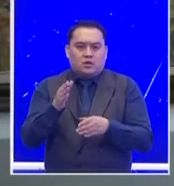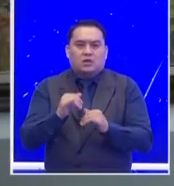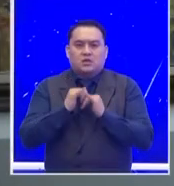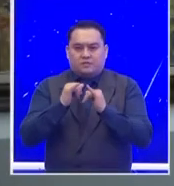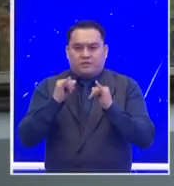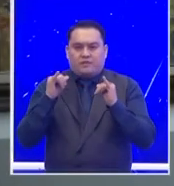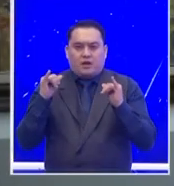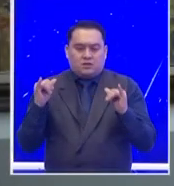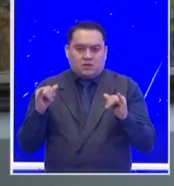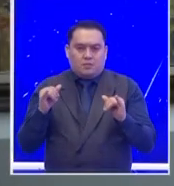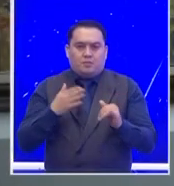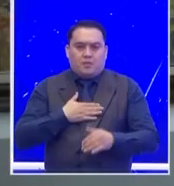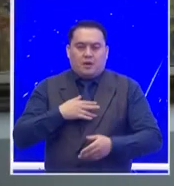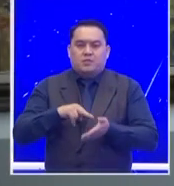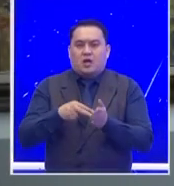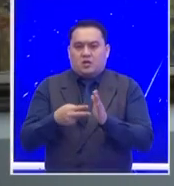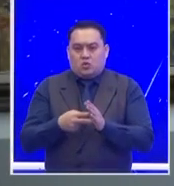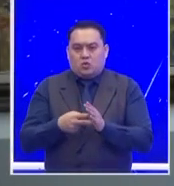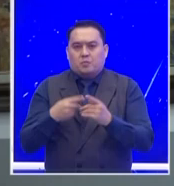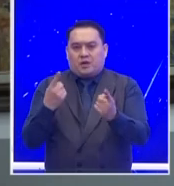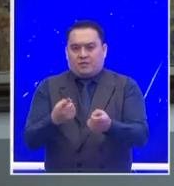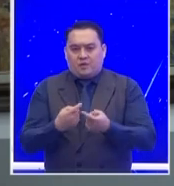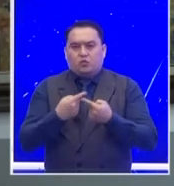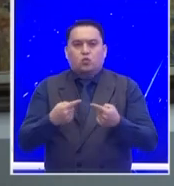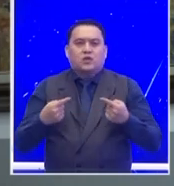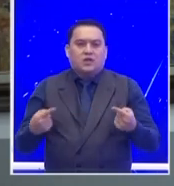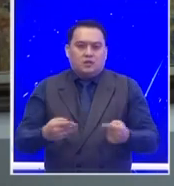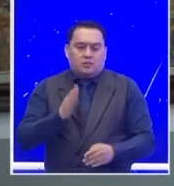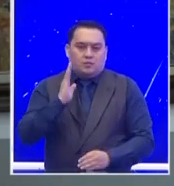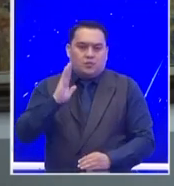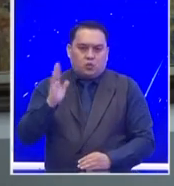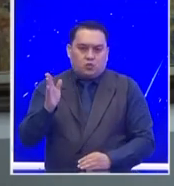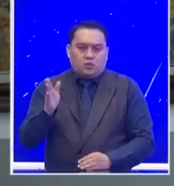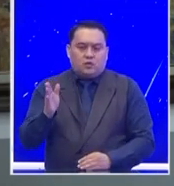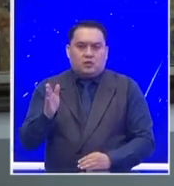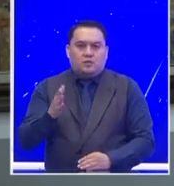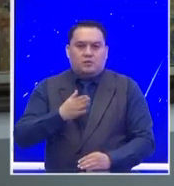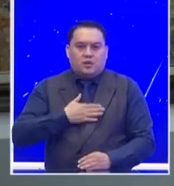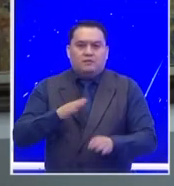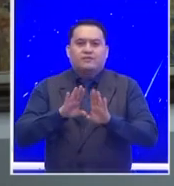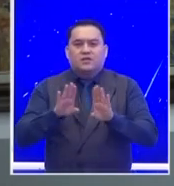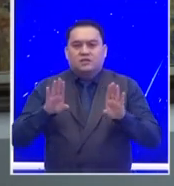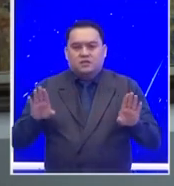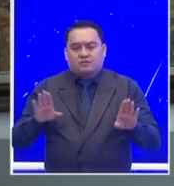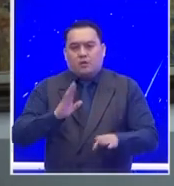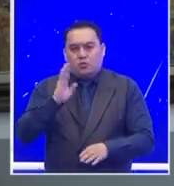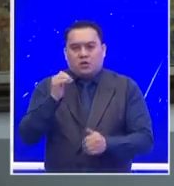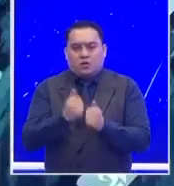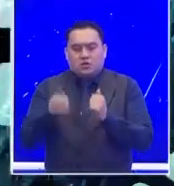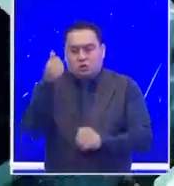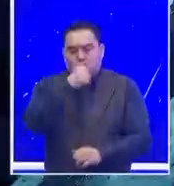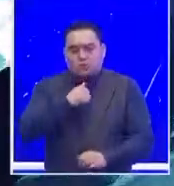развиваться, то есть мы планируем привлекать еще других художников, и в дальнейшем эта выставка станет